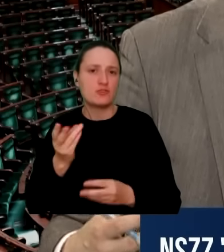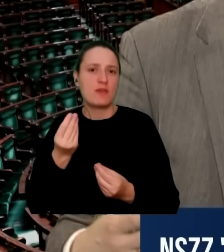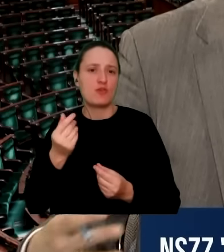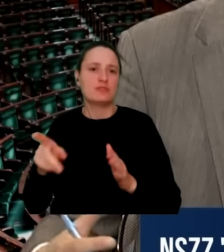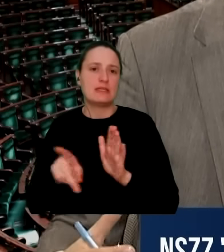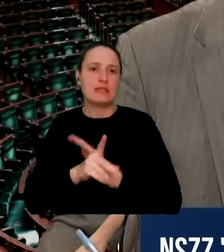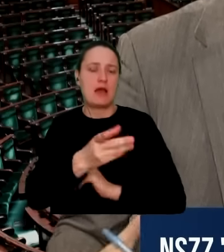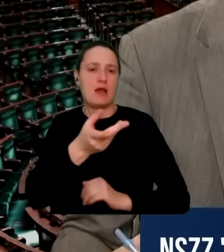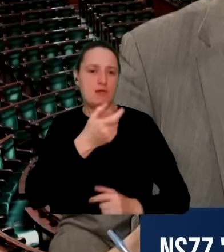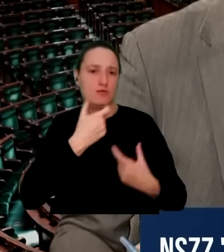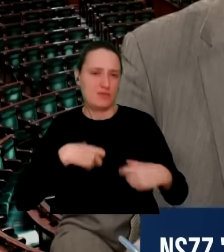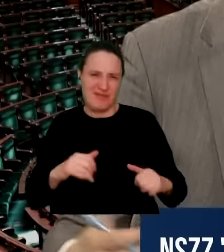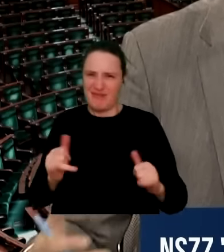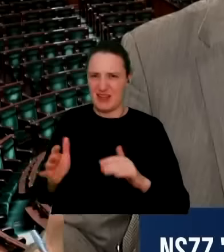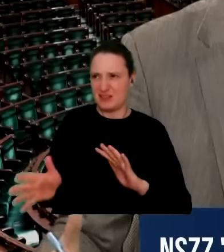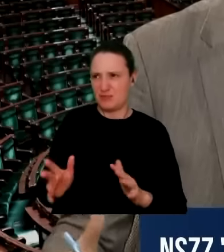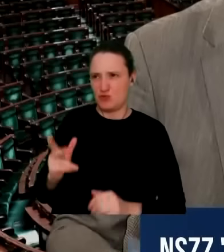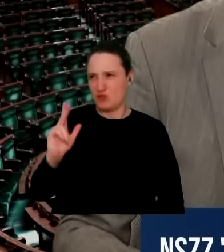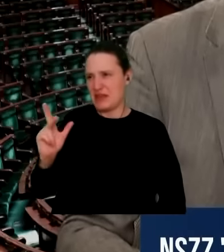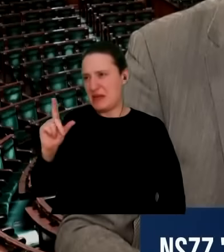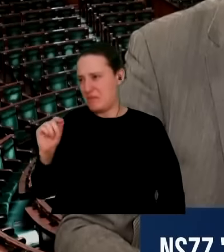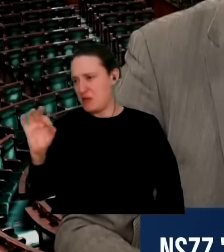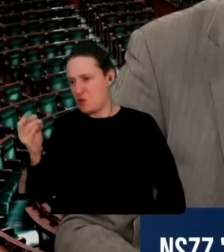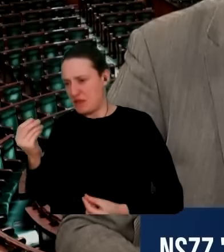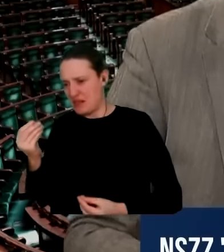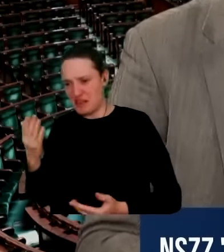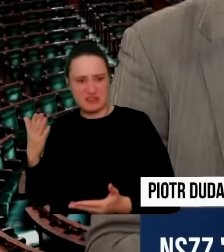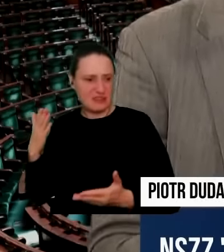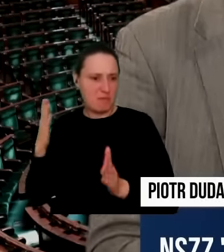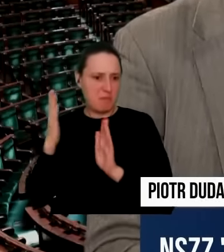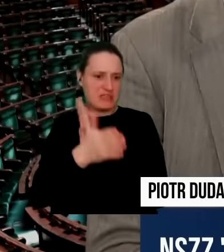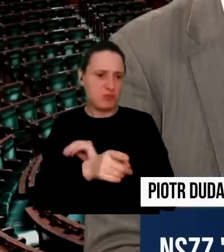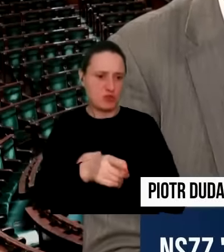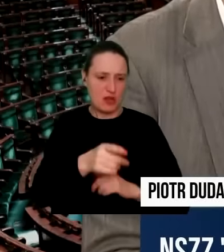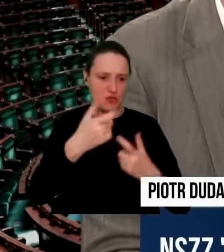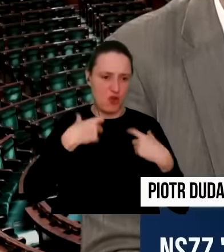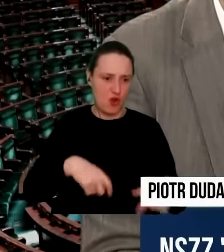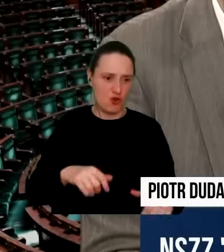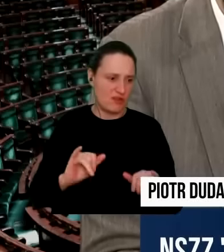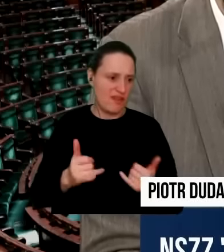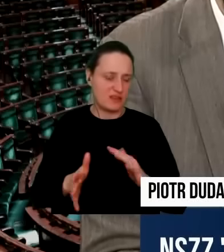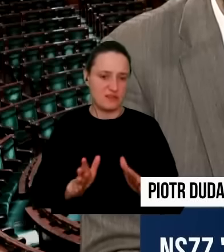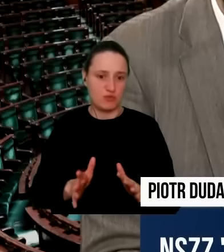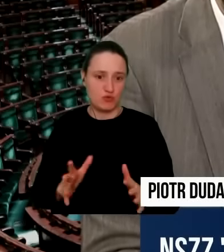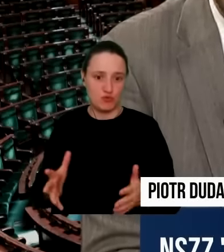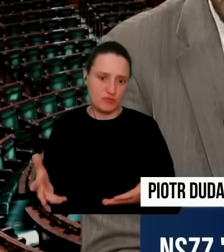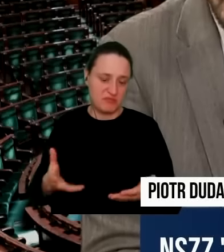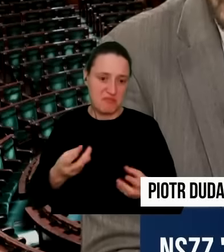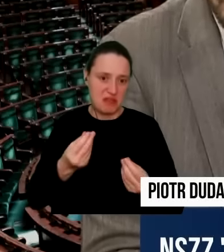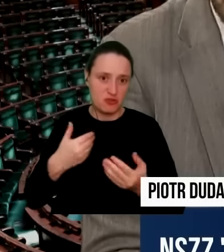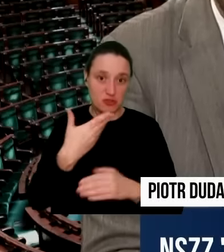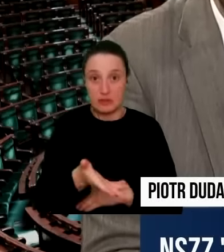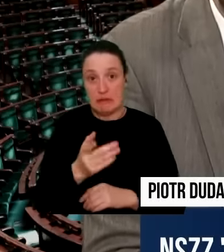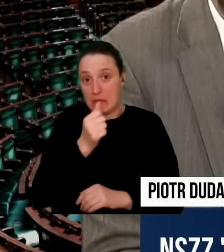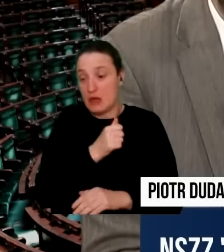jakim trybie pieniądze z KPO miałyby iść bezpośrednio do kieszeni rolników, to jest, mówiąc, że dla mnie pewna